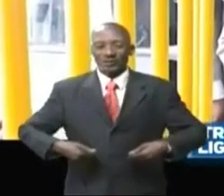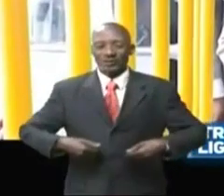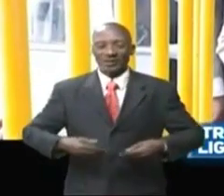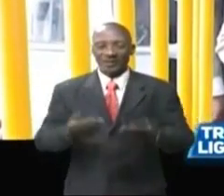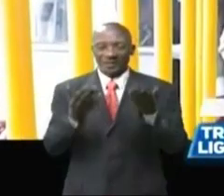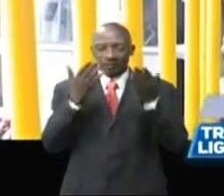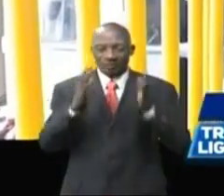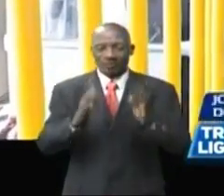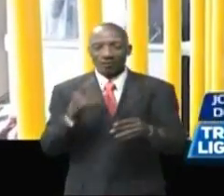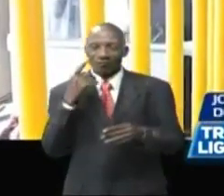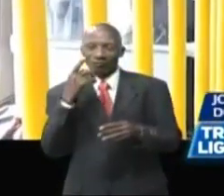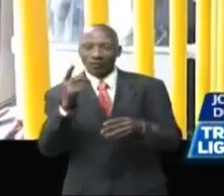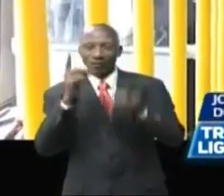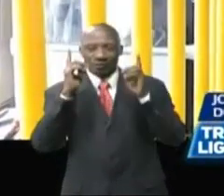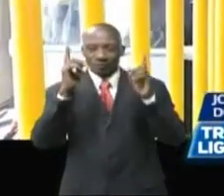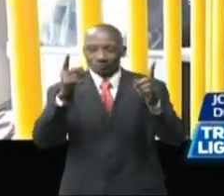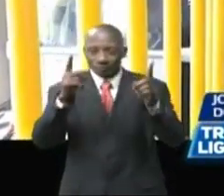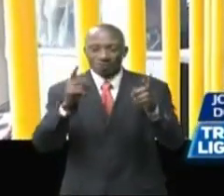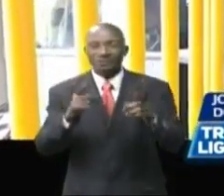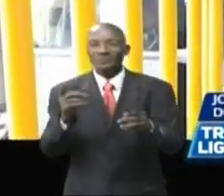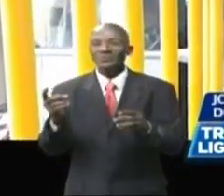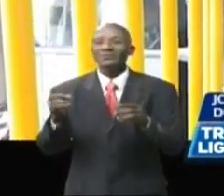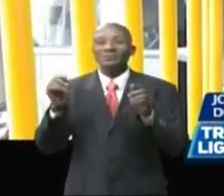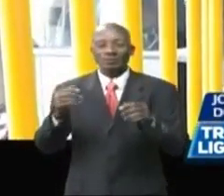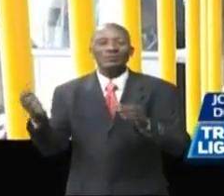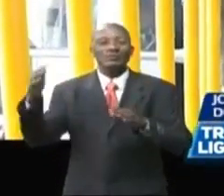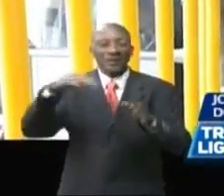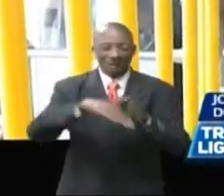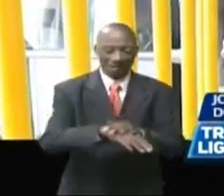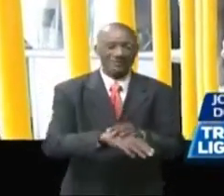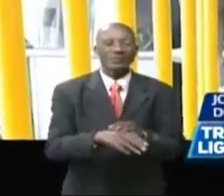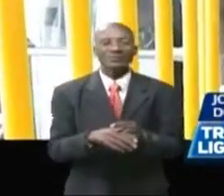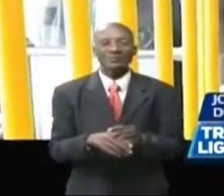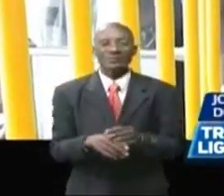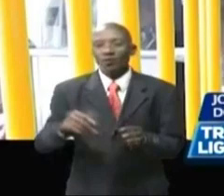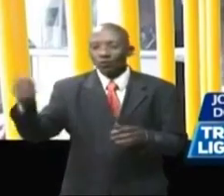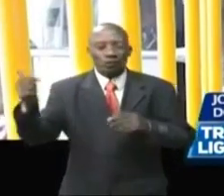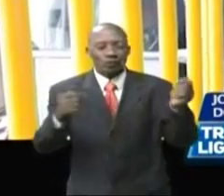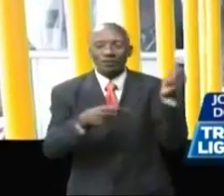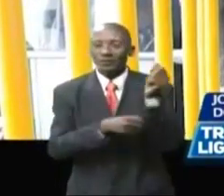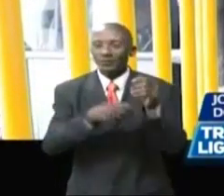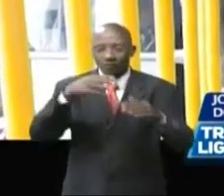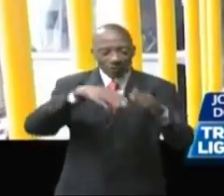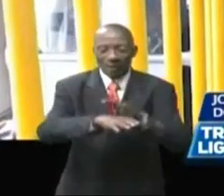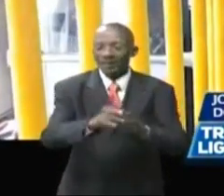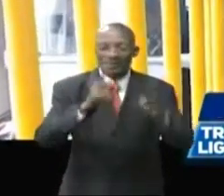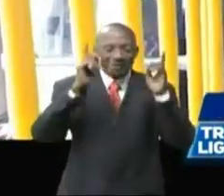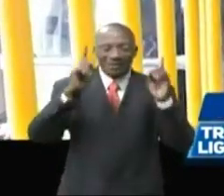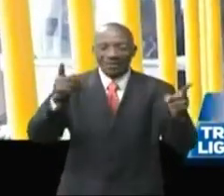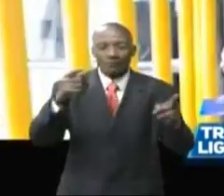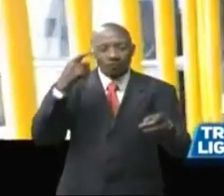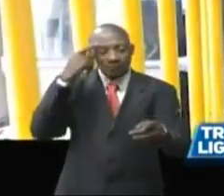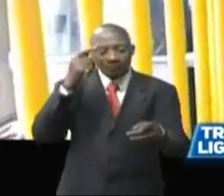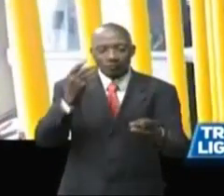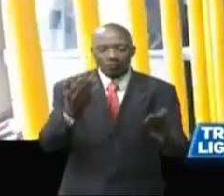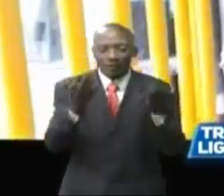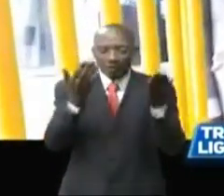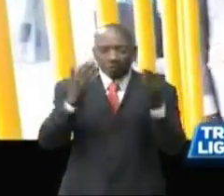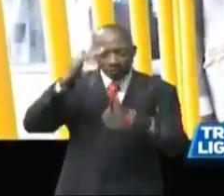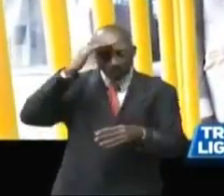dit. La continuité est là, de poser le chef de l'État, le président. Mais je